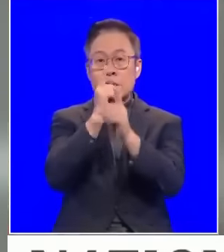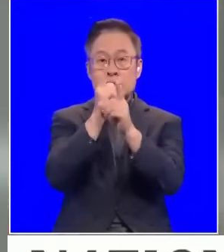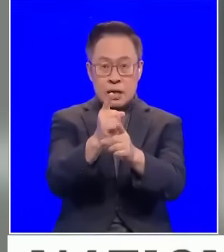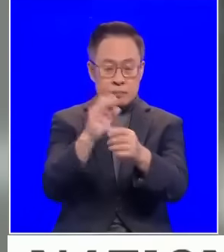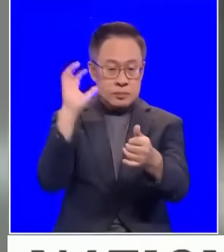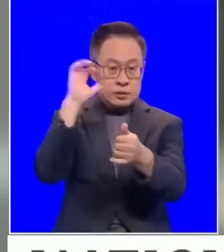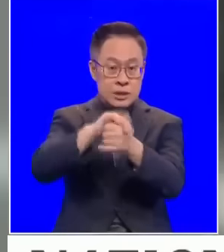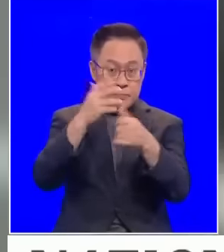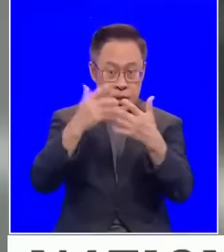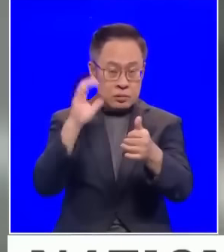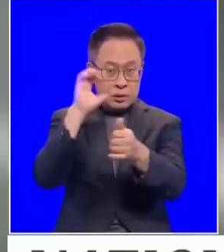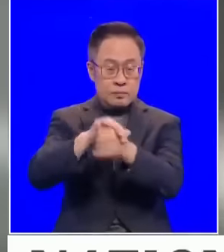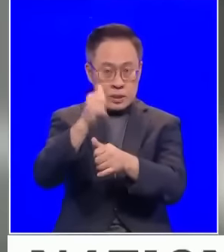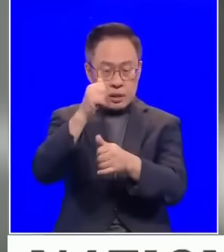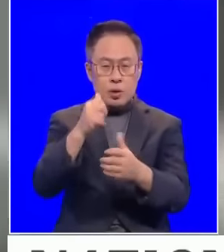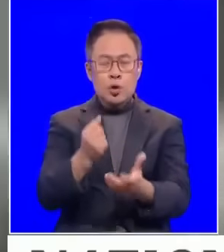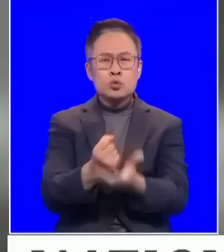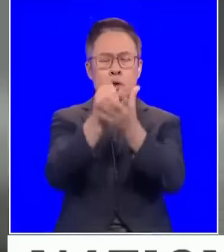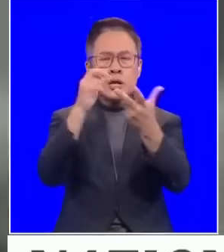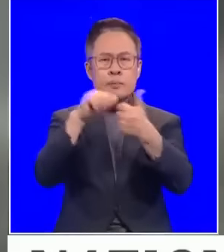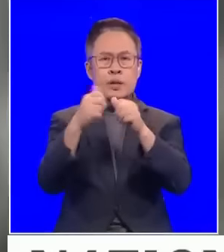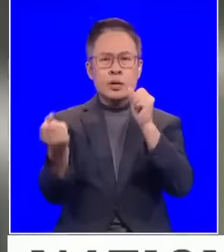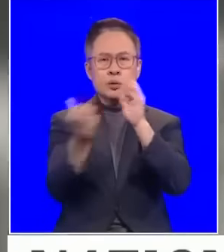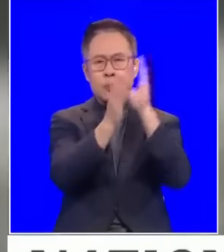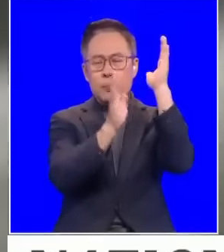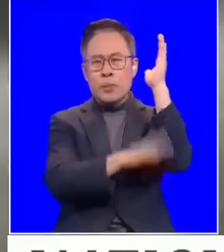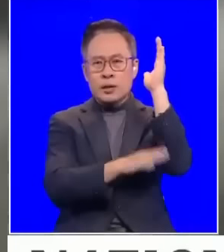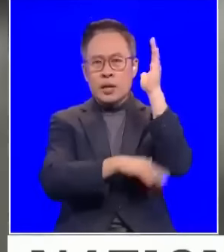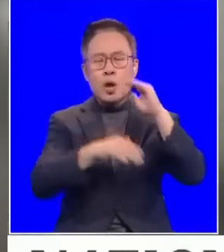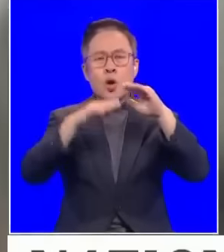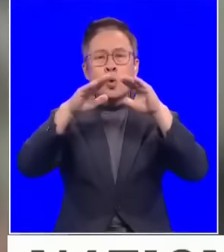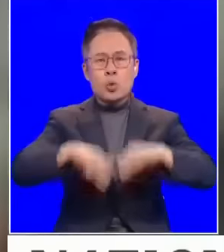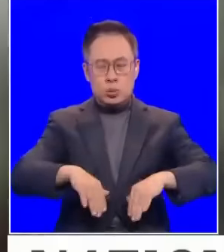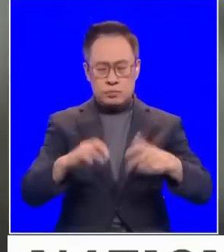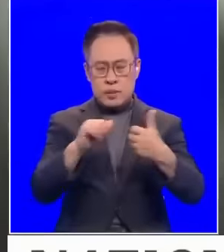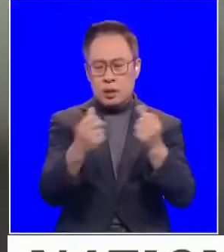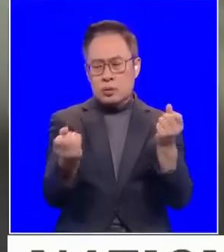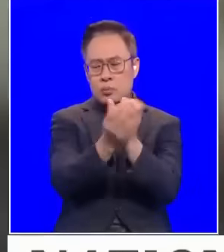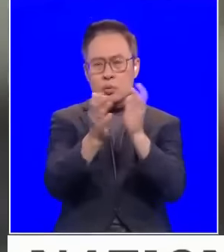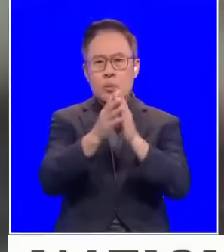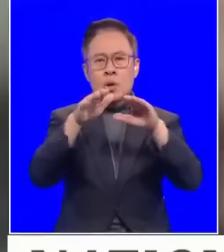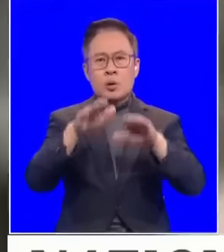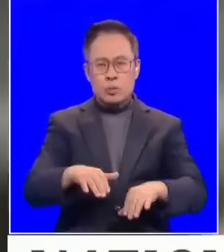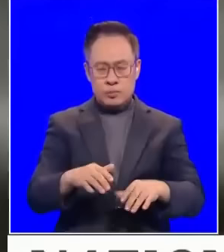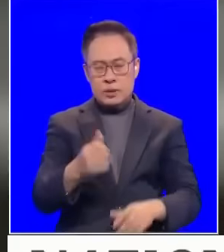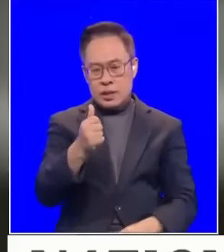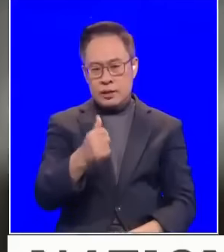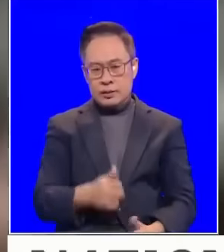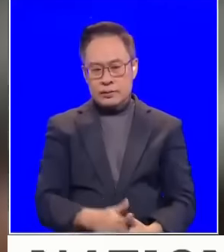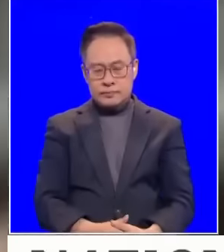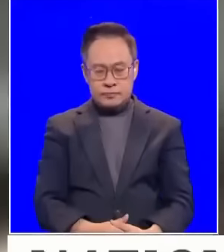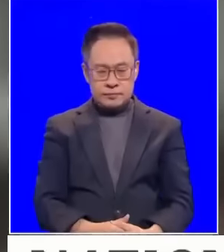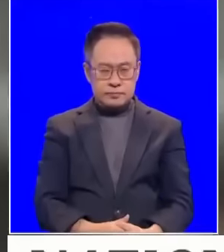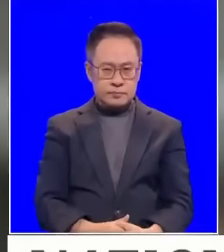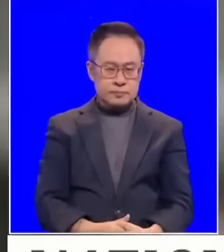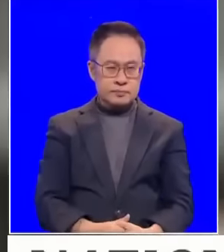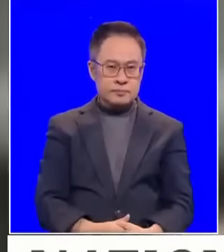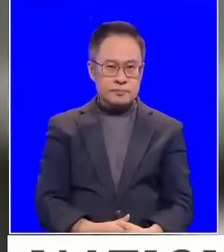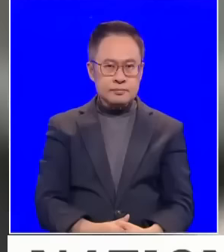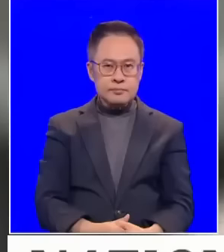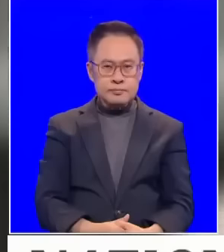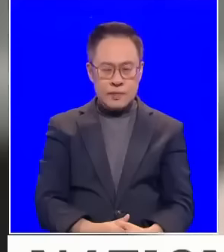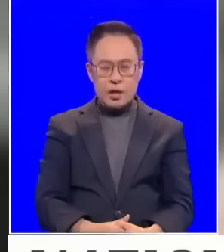นะจะช่วยลดอุณหภูมิความร้อนแรงแล้วก็ลดเงื่อนไขการก่อความไม่สงบใน3จังหวัดชายแดนภาค